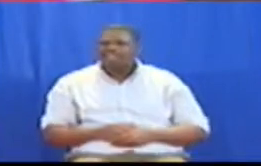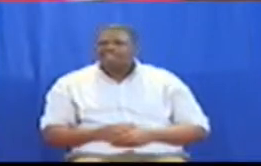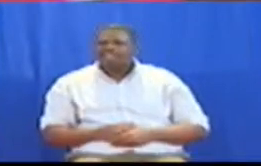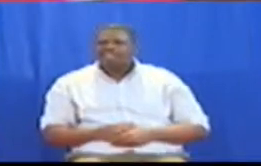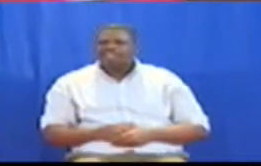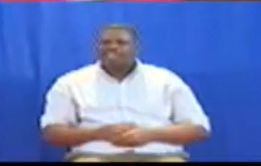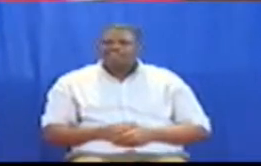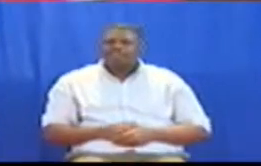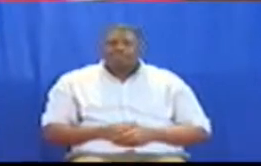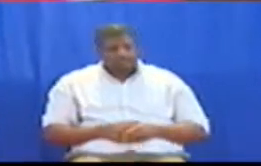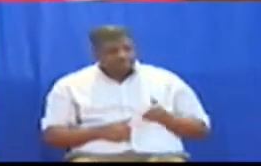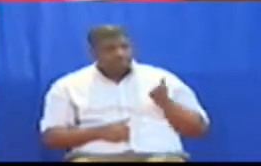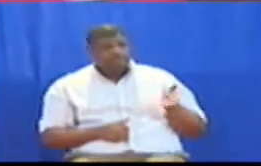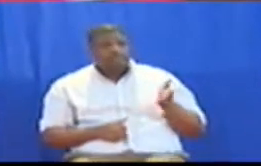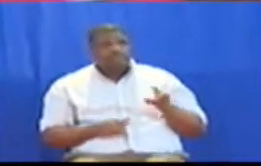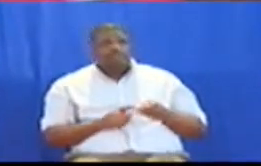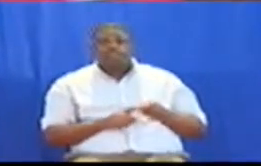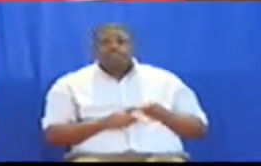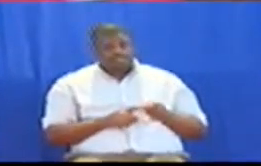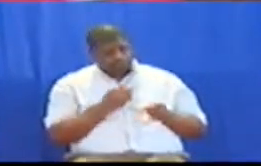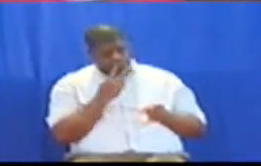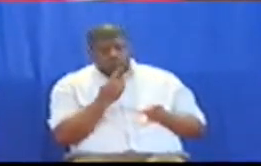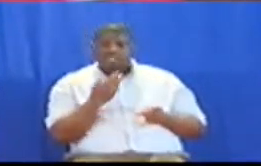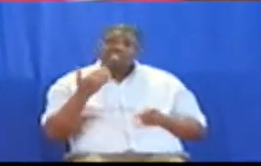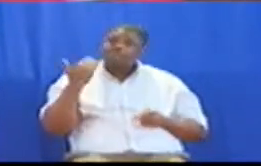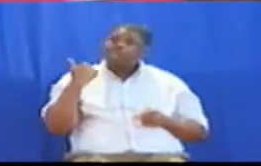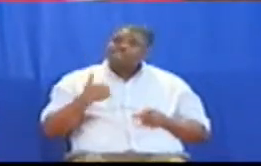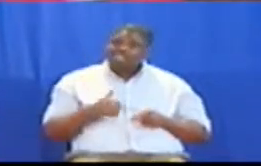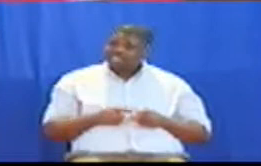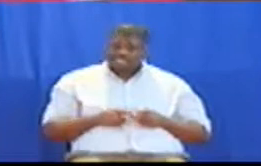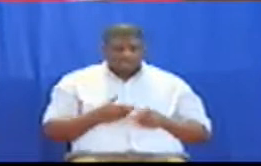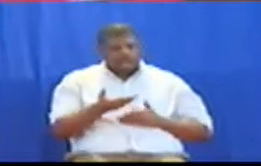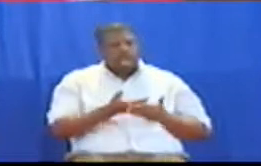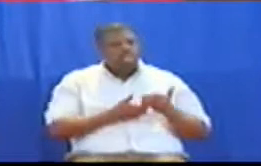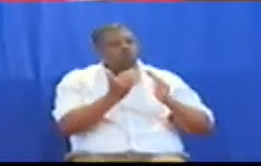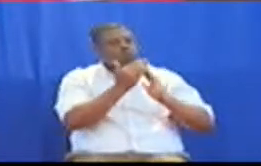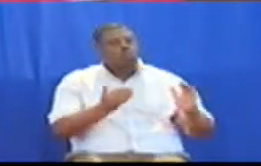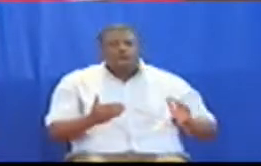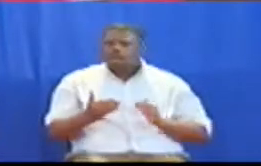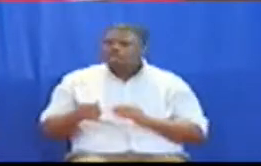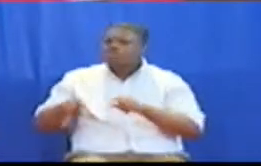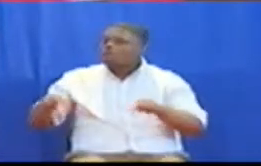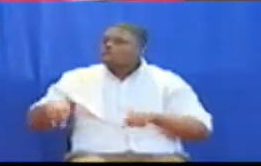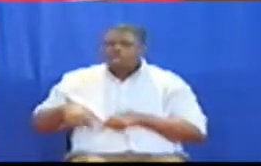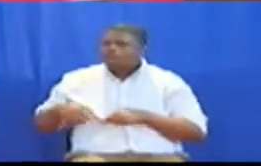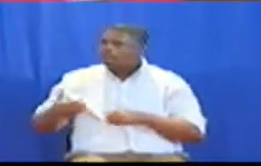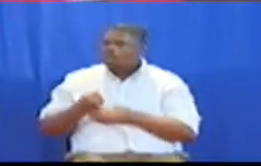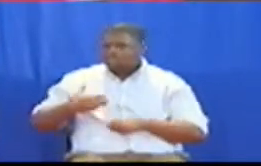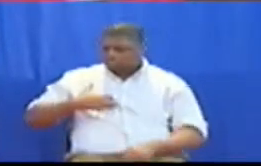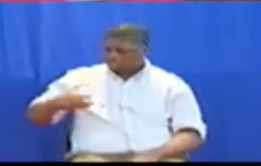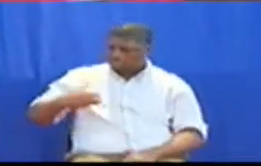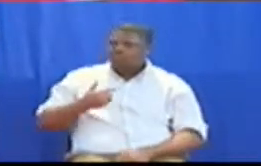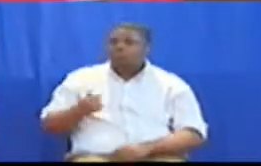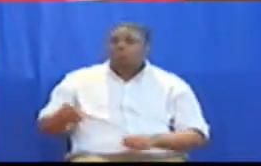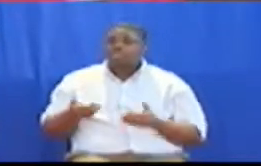ardhi, Mheshimiwa Spika, tumeshuhudia zamani hati ya nyumba ya kiwanja walikuwa wanapata matajiri tu. Sasa hivi